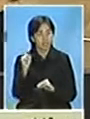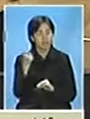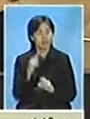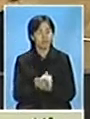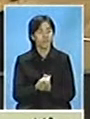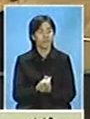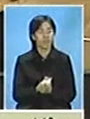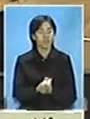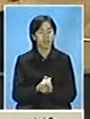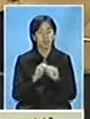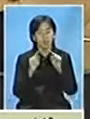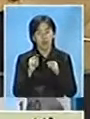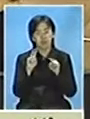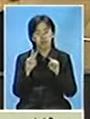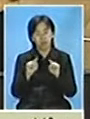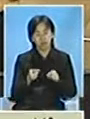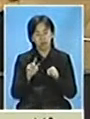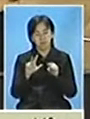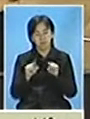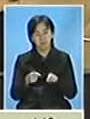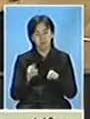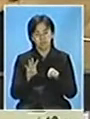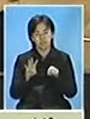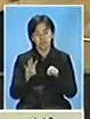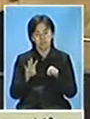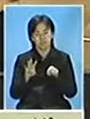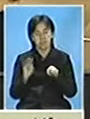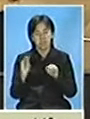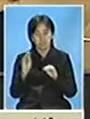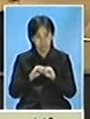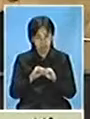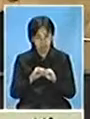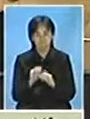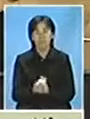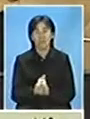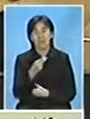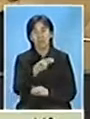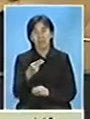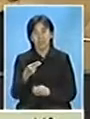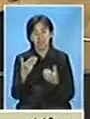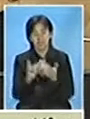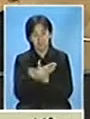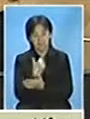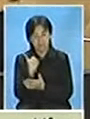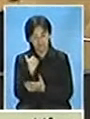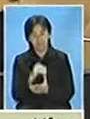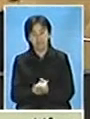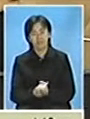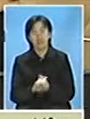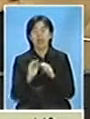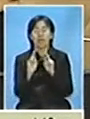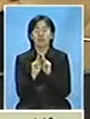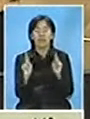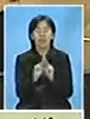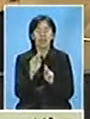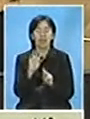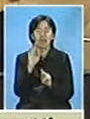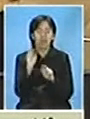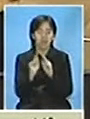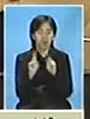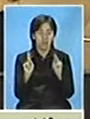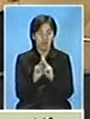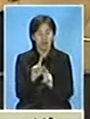อนุ2อนุ3อนุ4เข้าไปด้วยนะคะข้อความจึงเป็นดังนี้ค่ะให้คณะกรรมการเลือกกรรมการที่เป็น